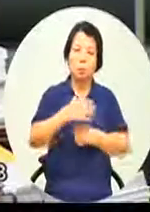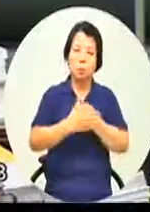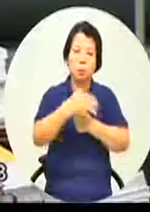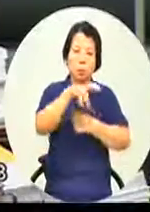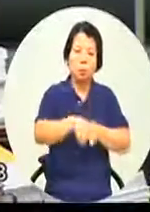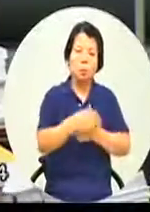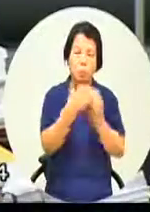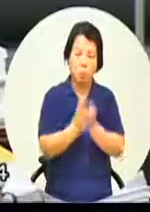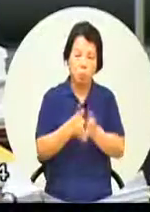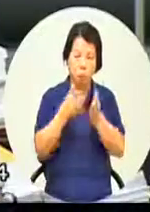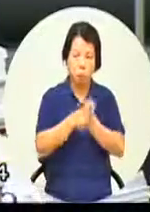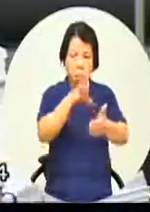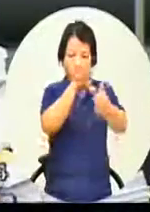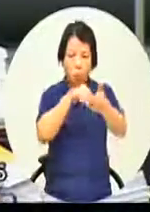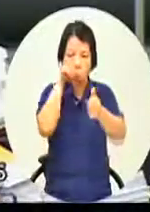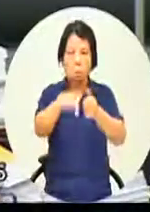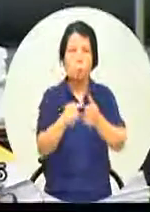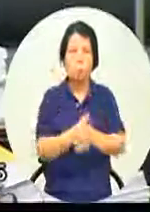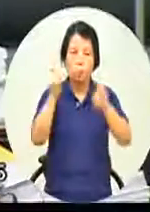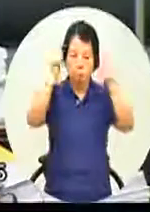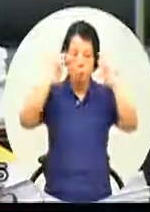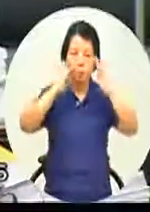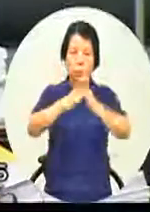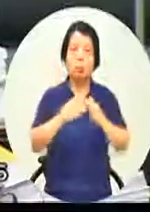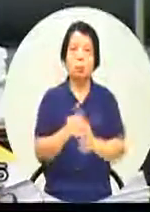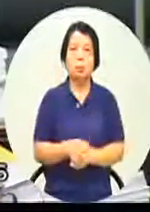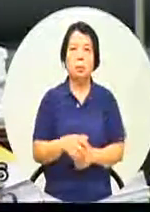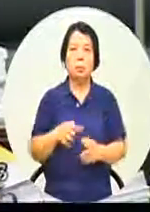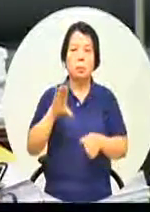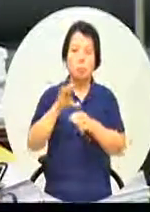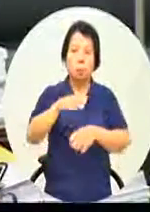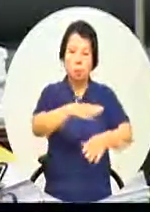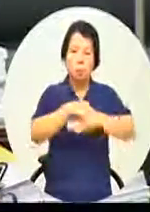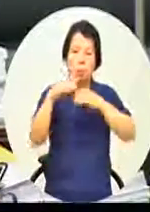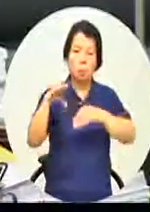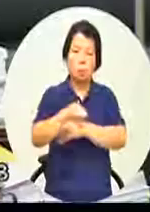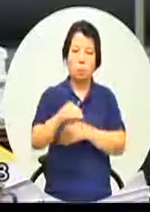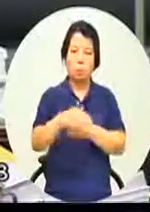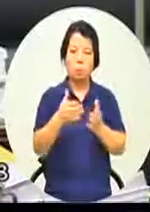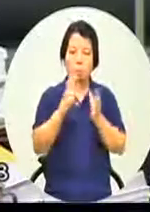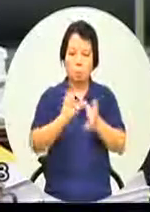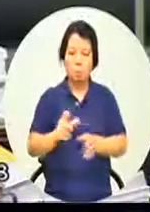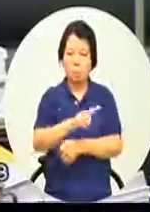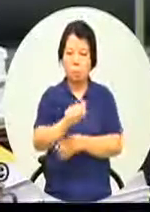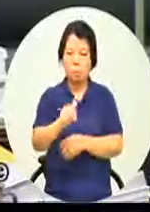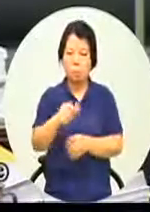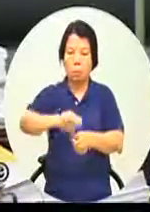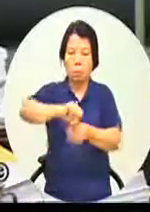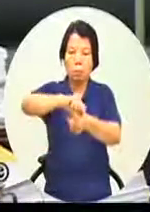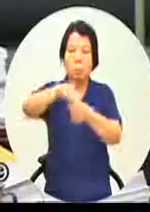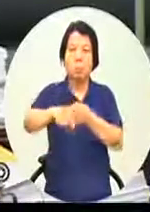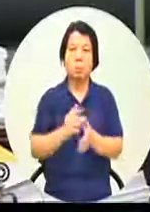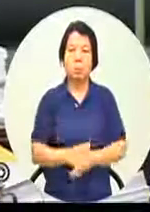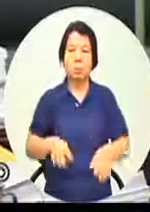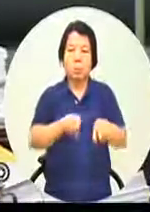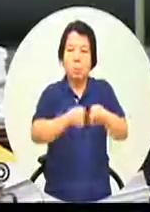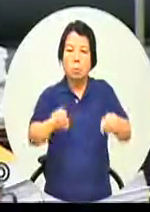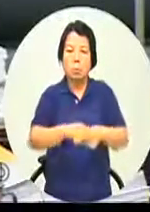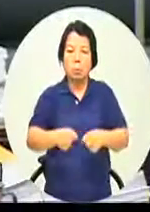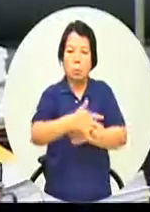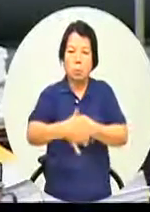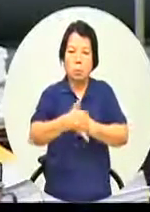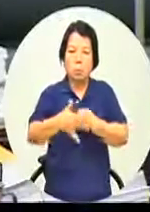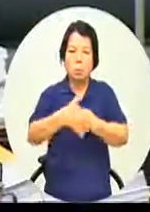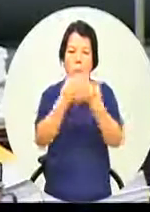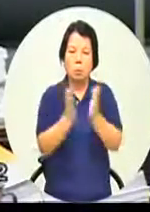朝这个方向，我们高雄市的救援车也来做一些相关的配备。然后呢，管碧林委员他曾经在